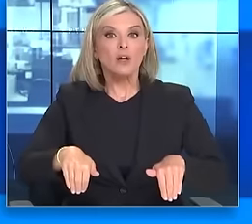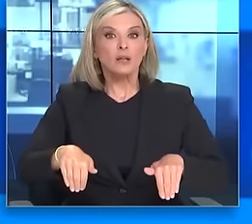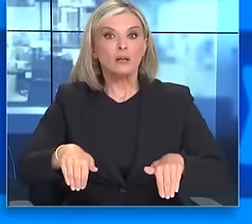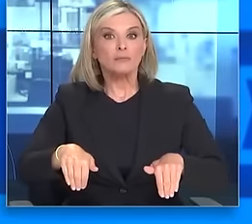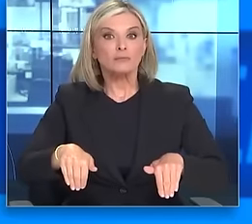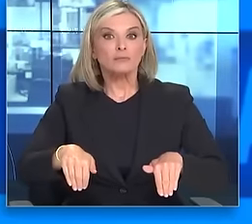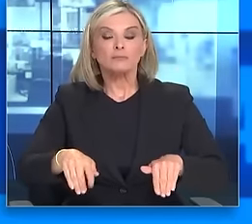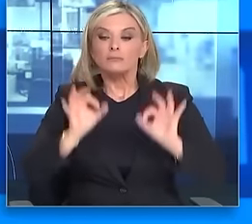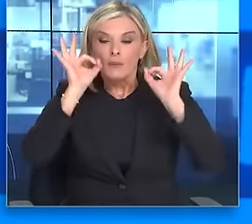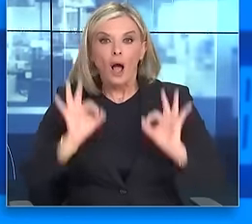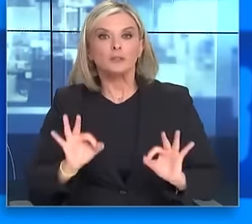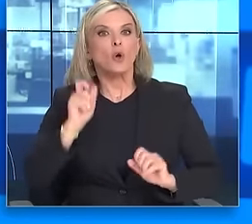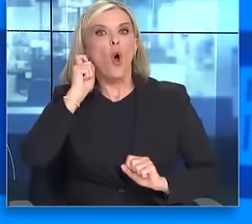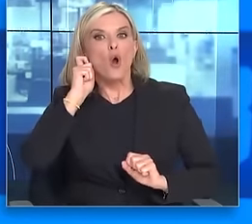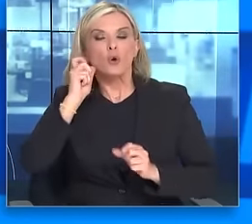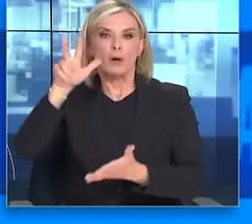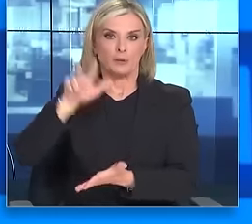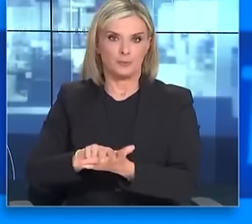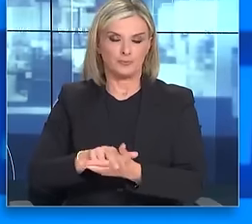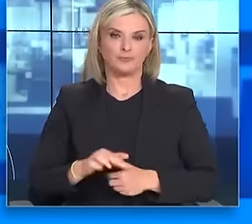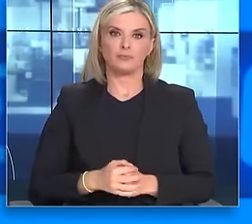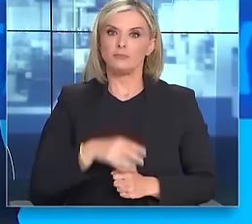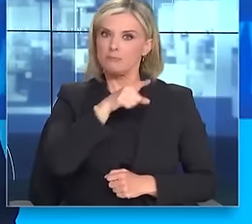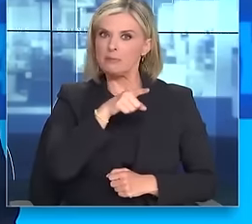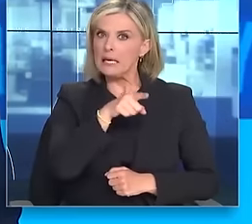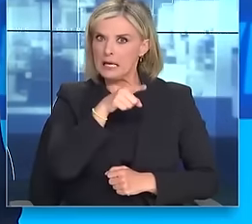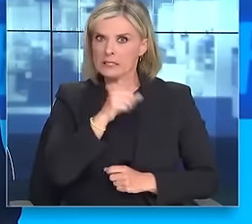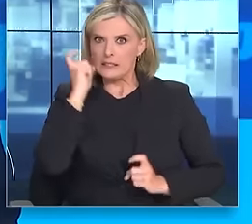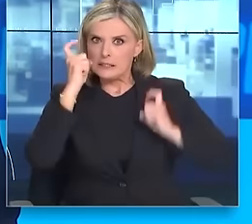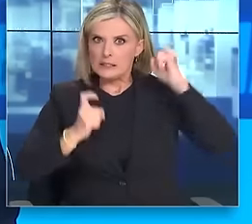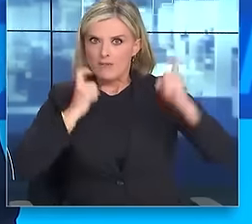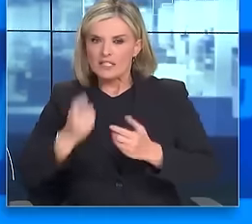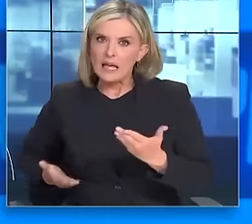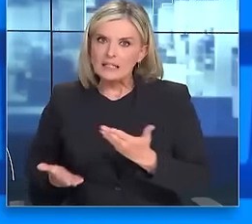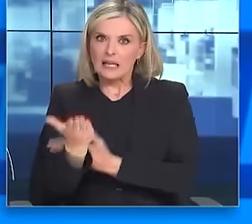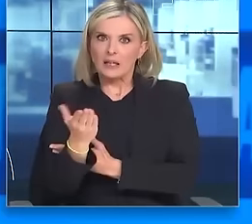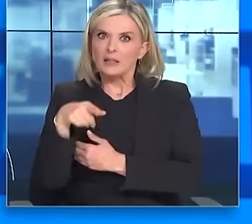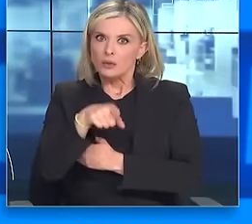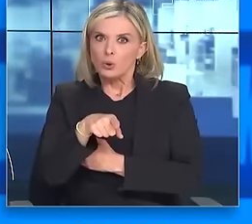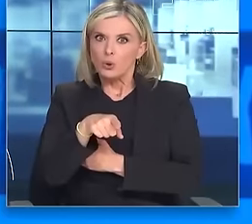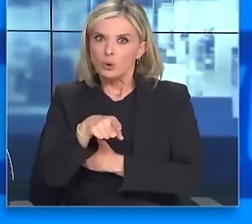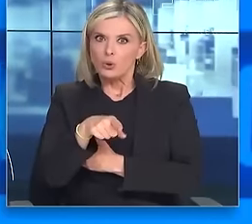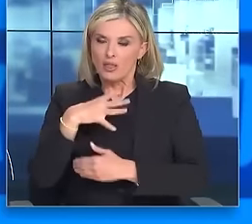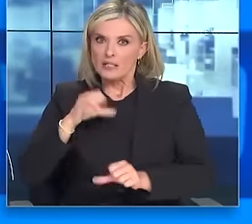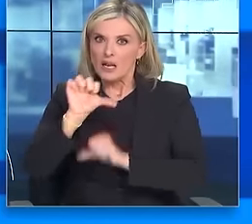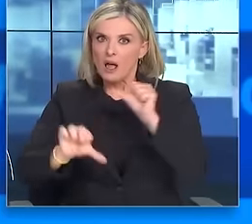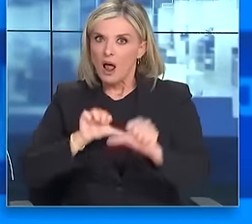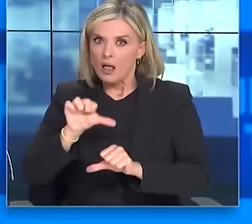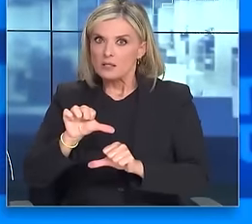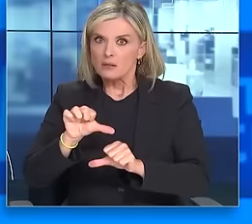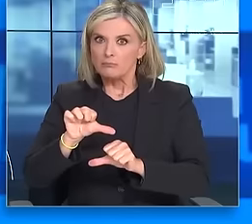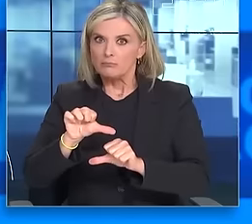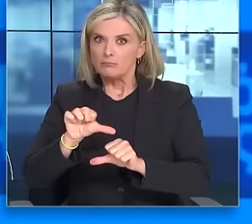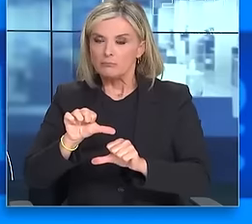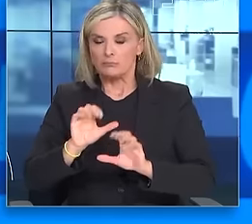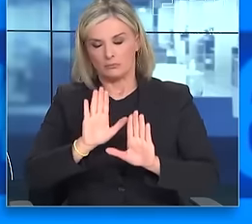πισωγύρισμα. Εσείς θα την καταγγείλετε τη συμφωνία, σκέφτεστε να την καταγγείλετε? Κοιτάξτε να δείτε, αυτό το οποίο θα κάνουμε με τα βεβαιότητος είναι ότι δεν